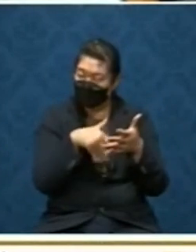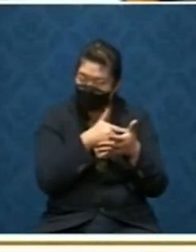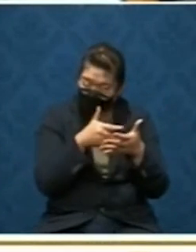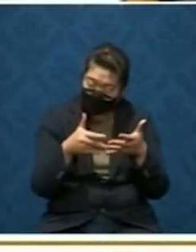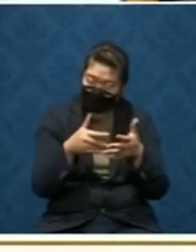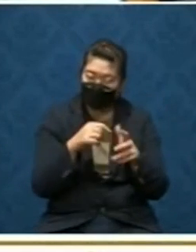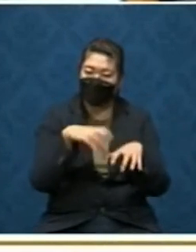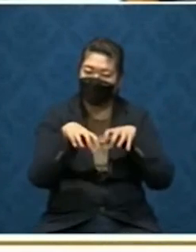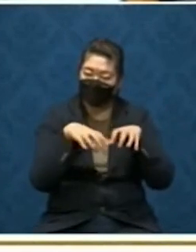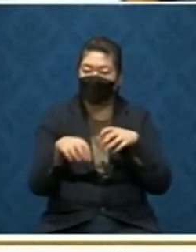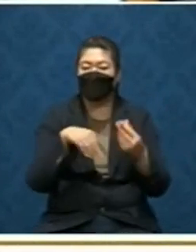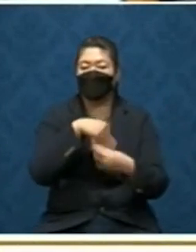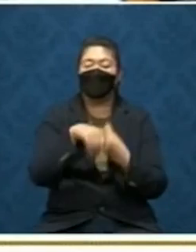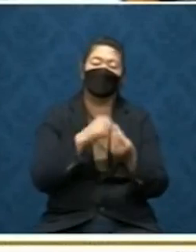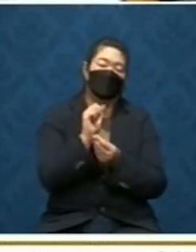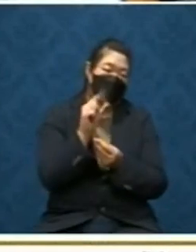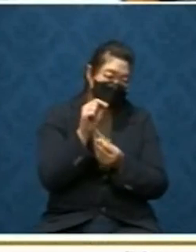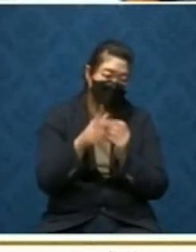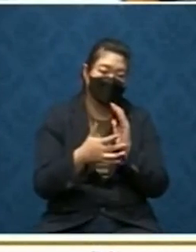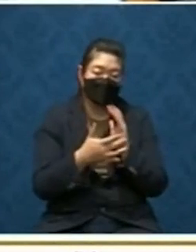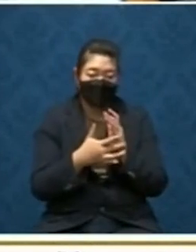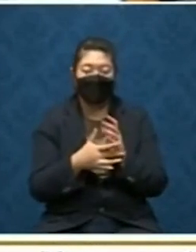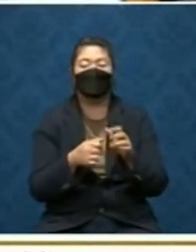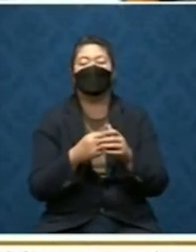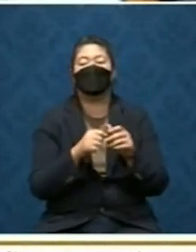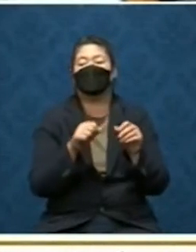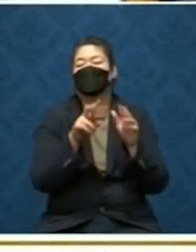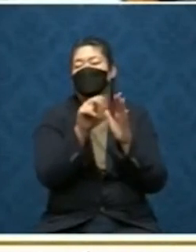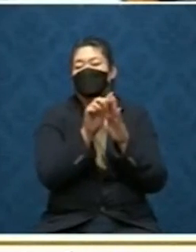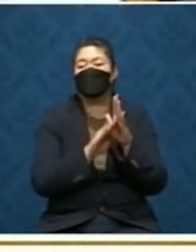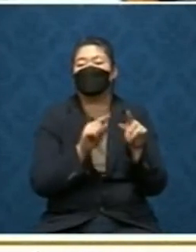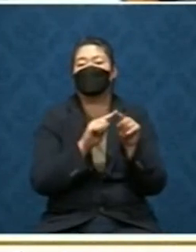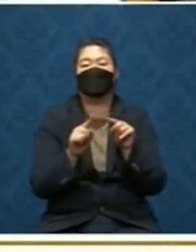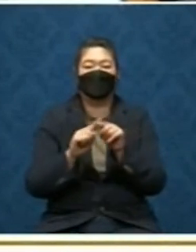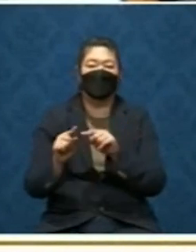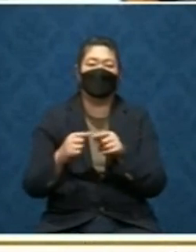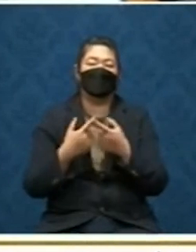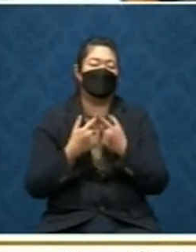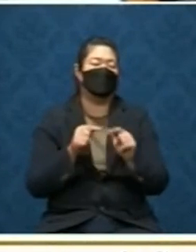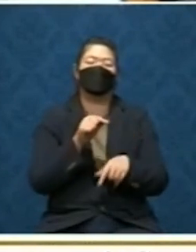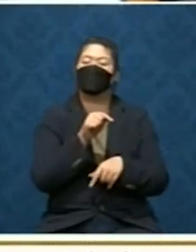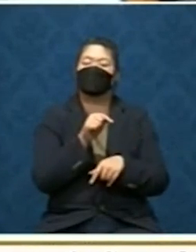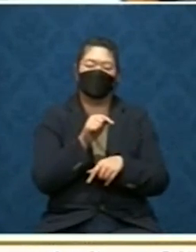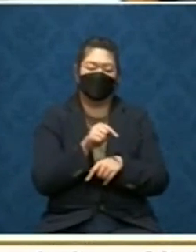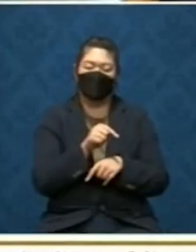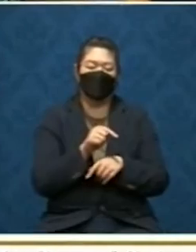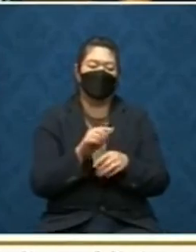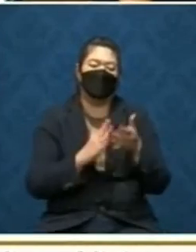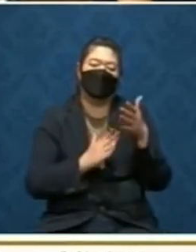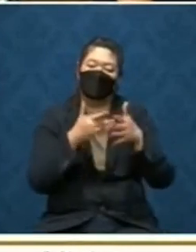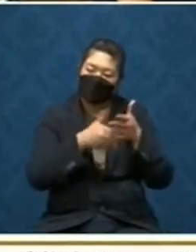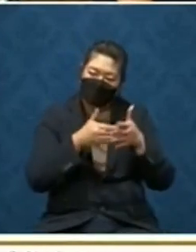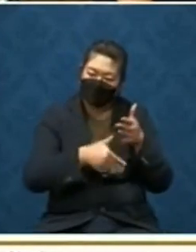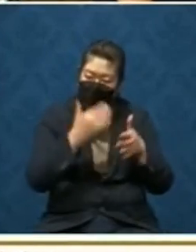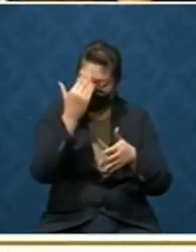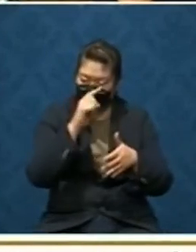นนโยบายเศรษฐกิจดิจิทัลนโยบายซอฟต์พาวเวอร์นโยบายต่างๆแต่นโยบายเหล่านั้นไม่มีทางเกิดขึ้นได้ค่ะเพราะว่ารัฐบาลใช้วิธีล้